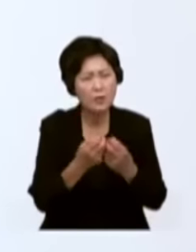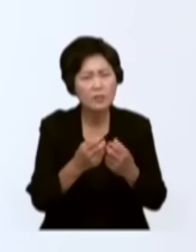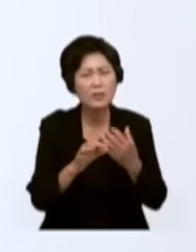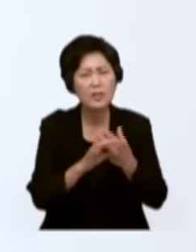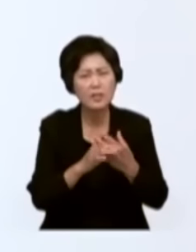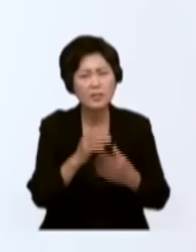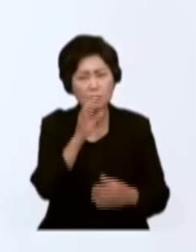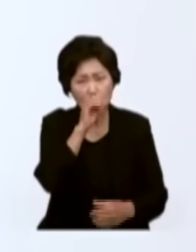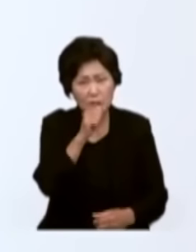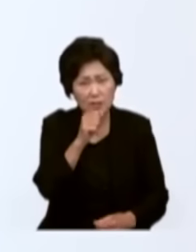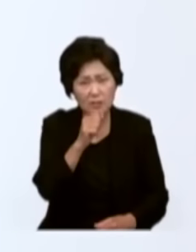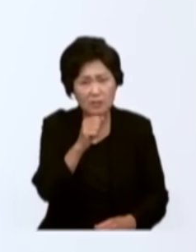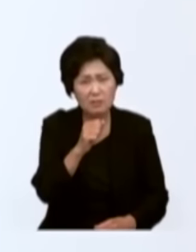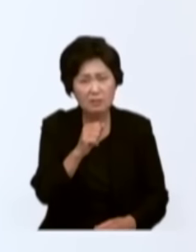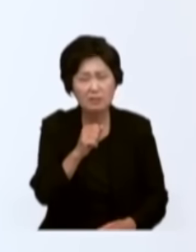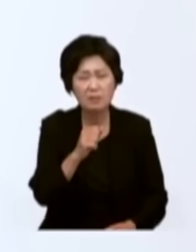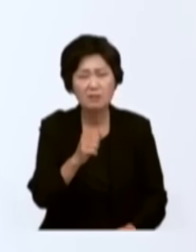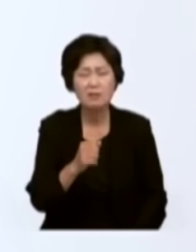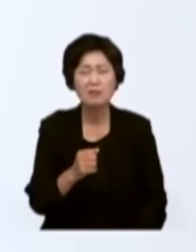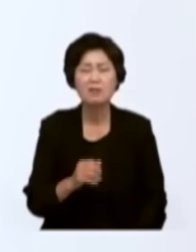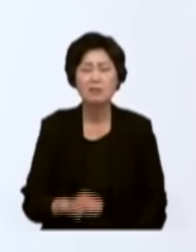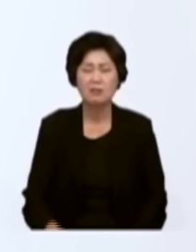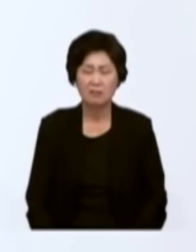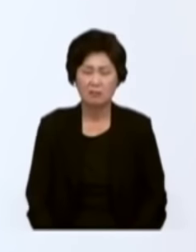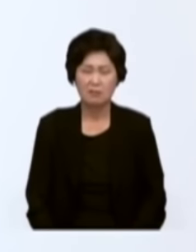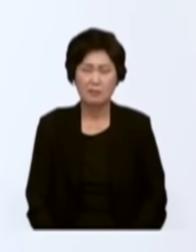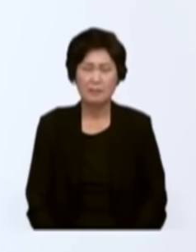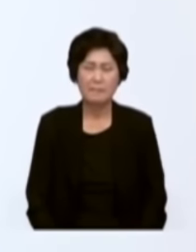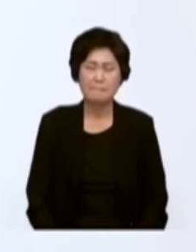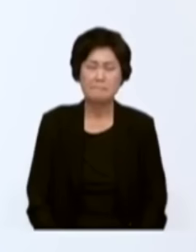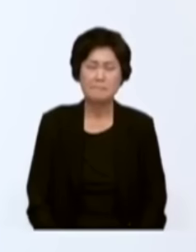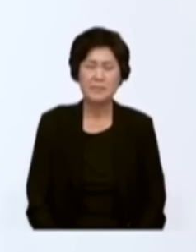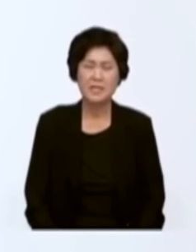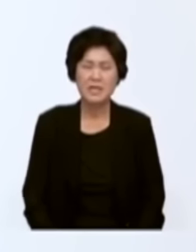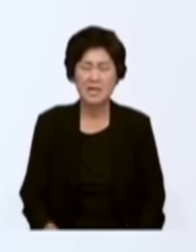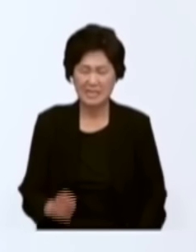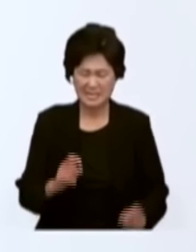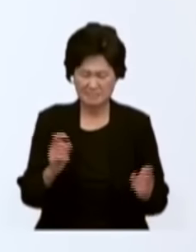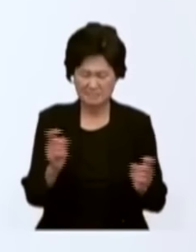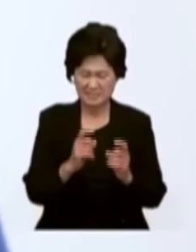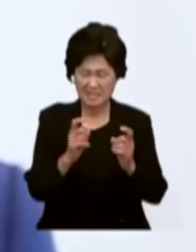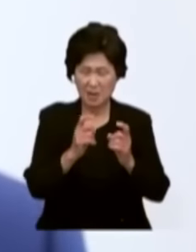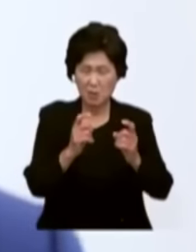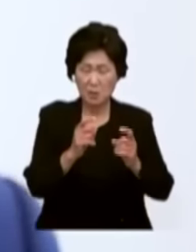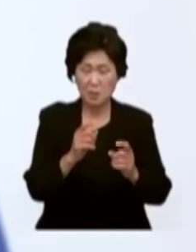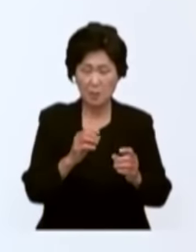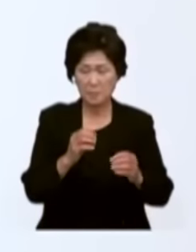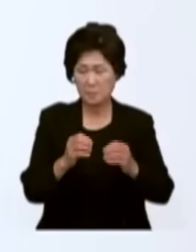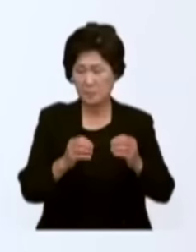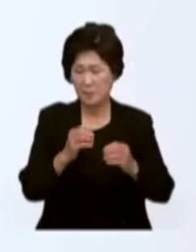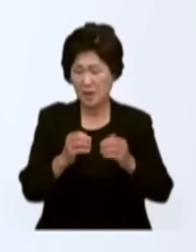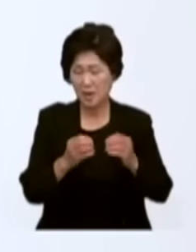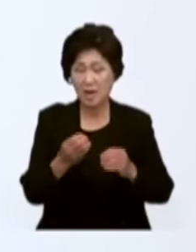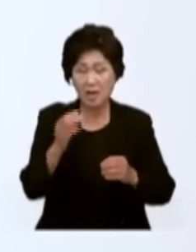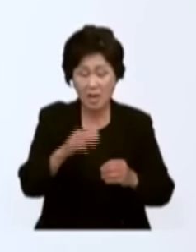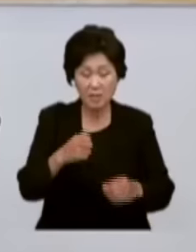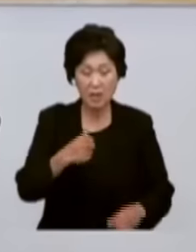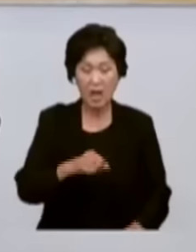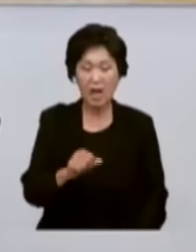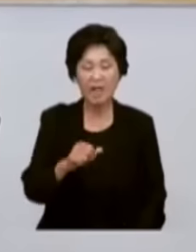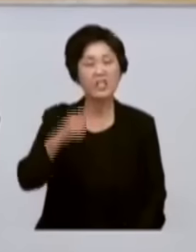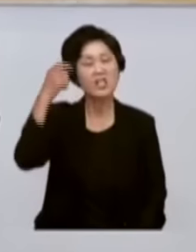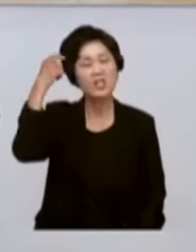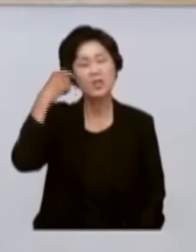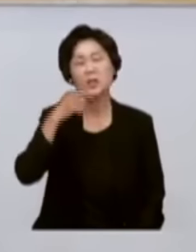안 싸웠으면 좋겠어. 애들은 다 알아요. 그러니까 애들은 다 알아. 그냥 말싸움을 하고 말 안 하고 이런 것도 애가 늘 다 느끼는 거지. 들면서. 그